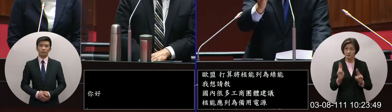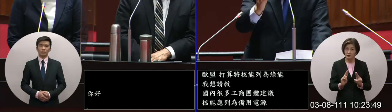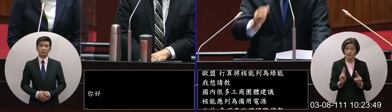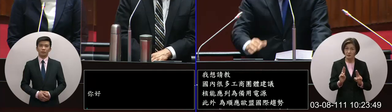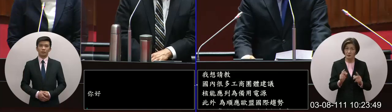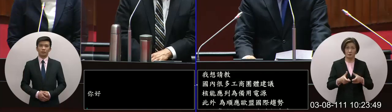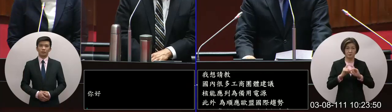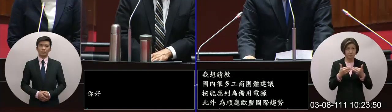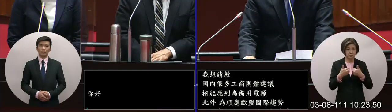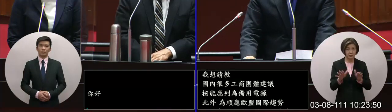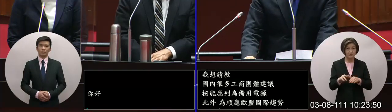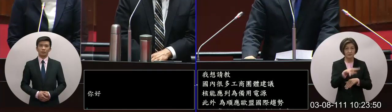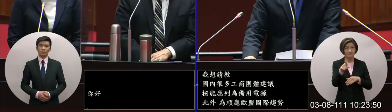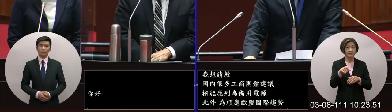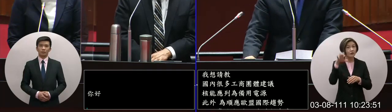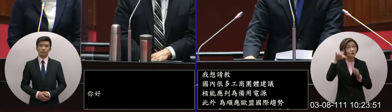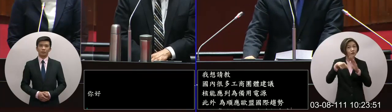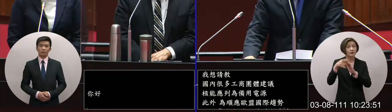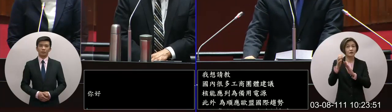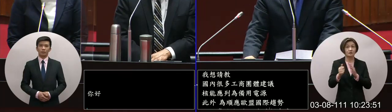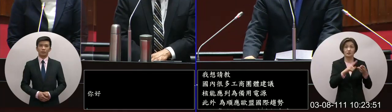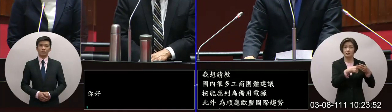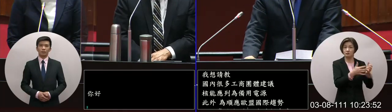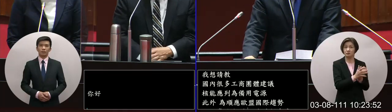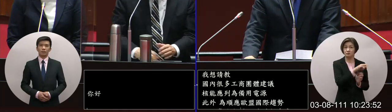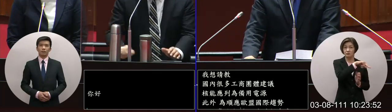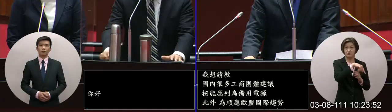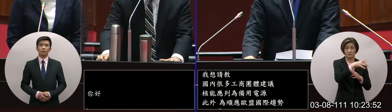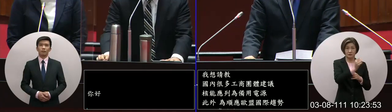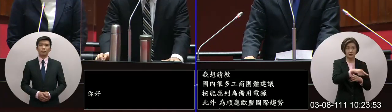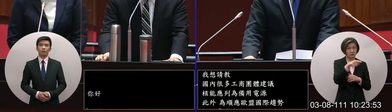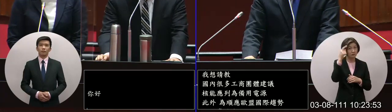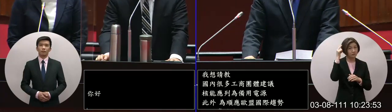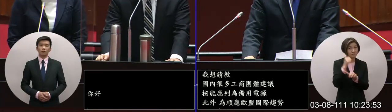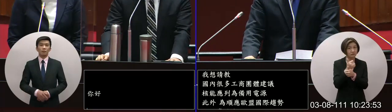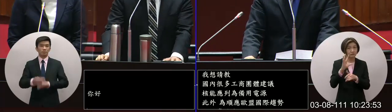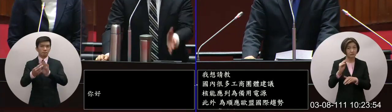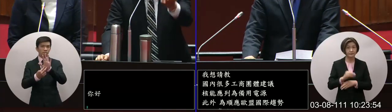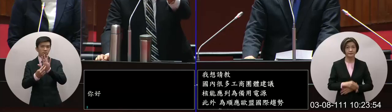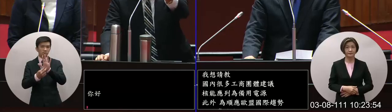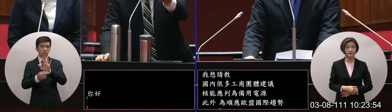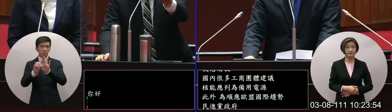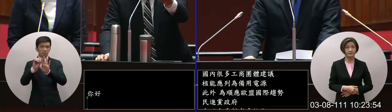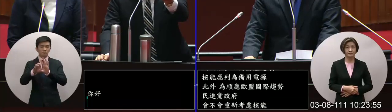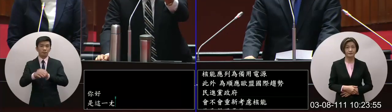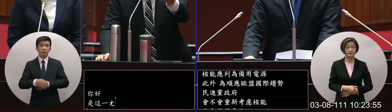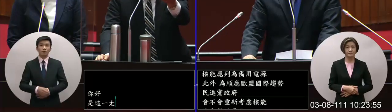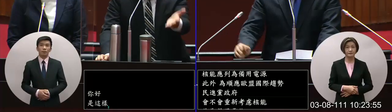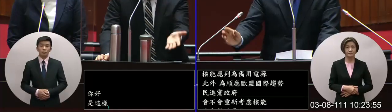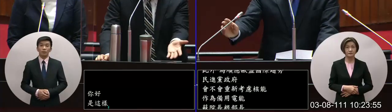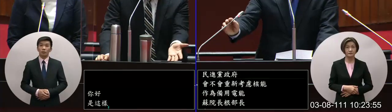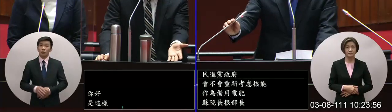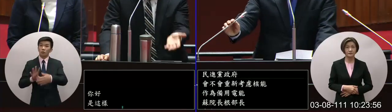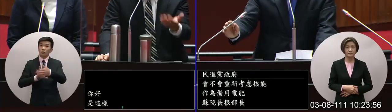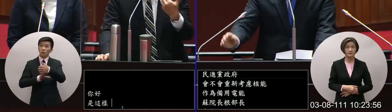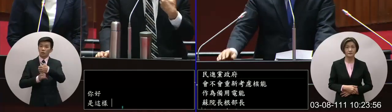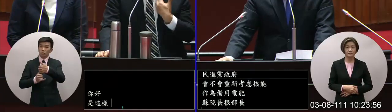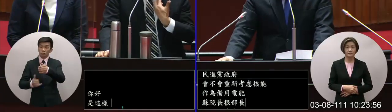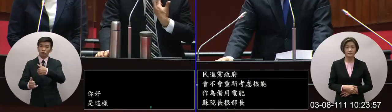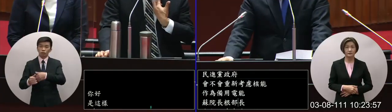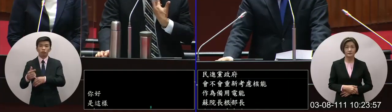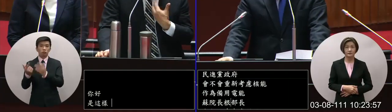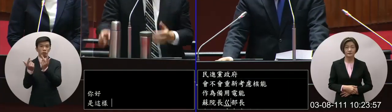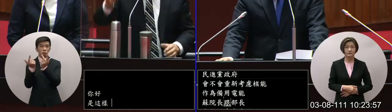院长跟王部长，你们有没有认真考虑过？ 是这样。那委员，您也在新北市，我